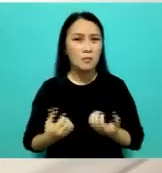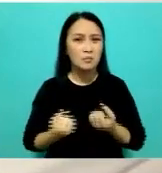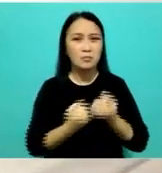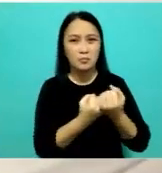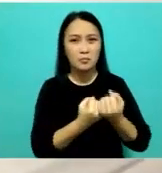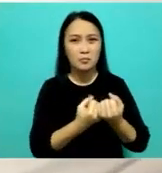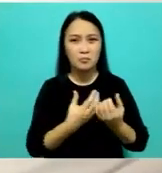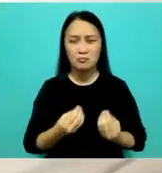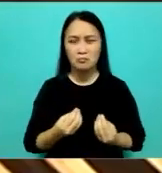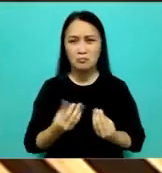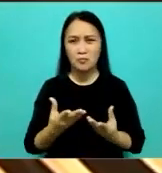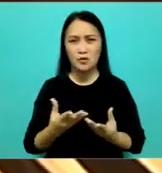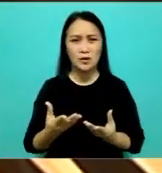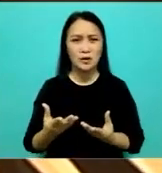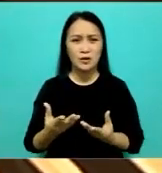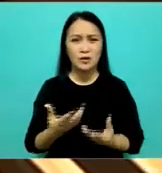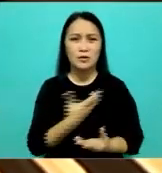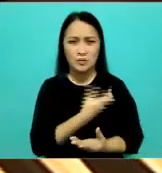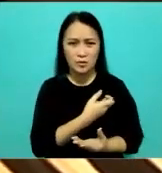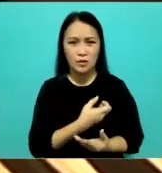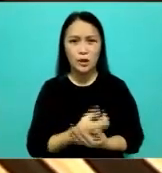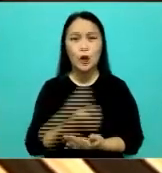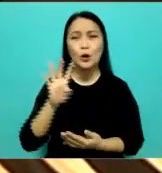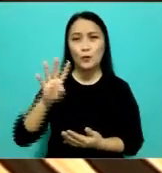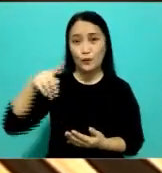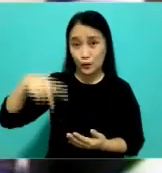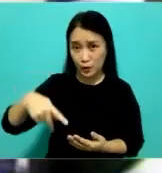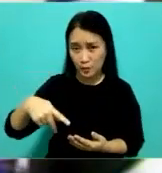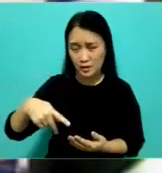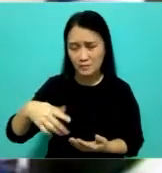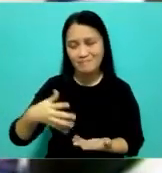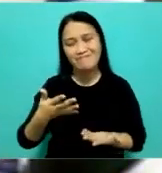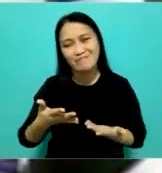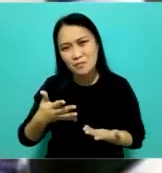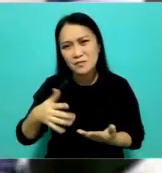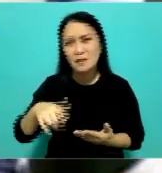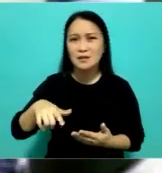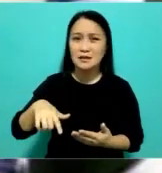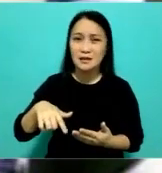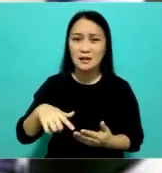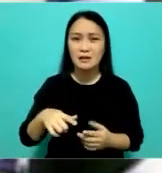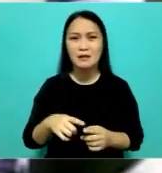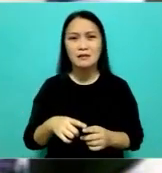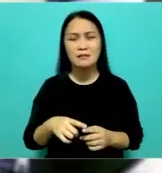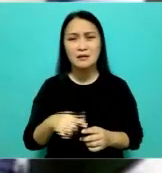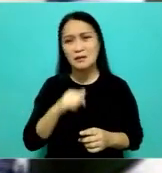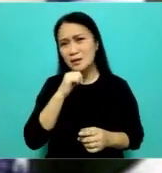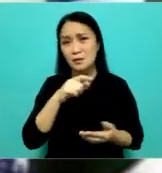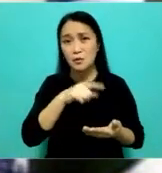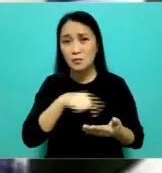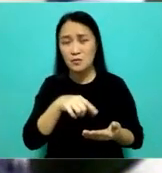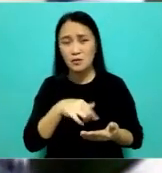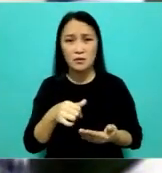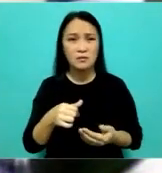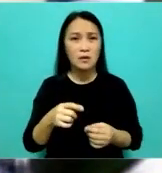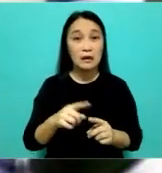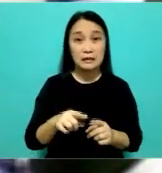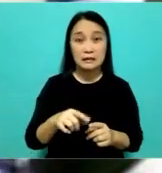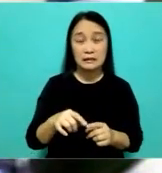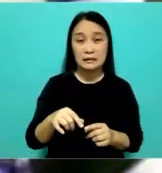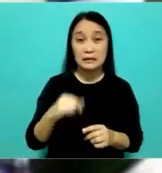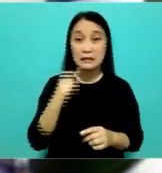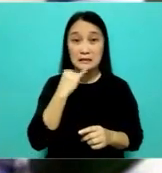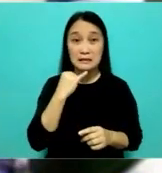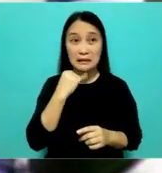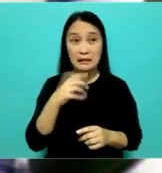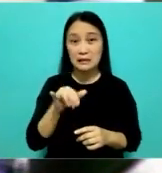piling sektor. Sa 4Ps po, pwede naman natin i-delay yan. Hindi naman po natin to forfeit. Nakita po natin sa Israel at saka sa US,